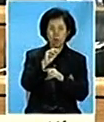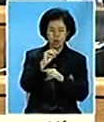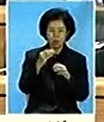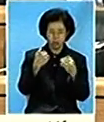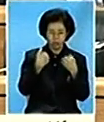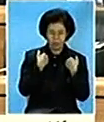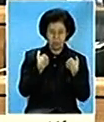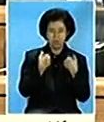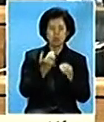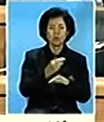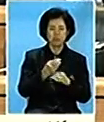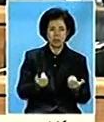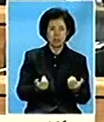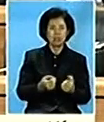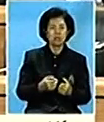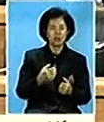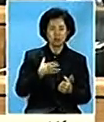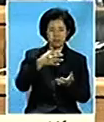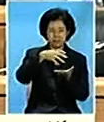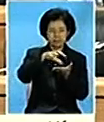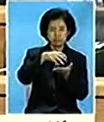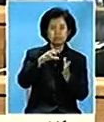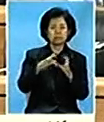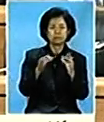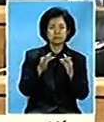ระผมจะนำเสนอในเรื่องของ